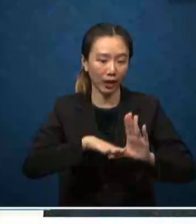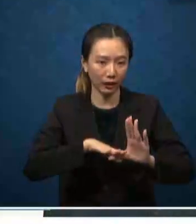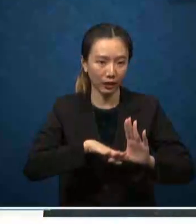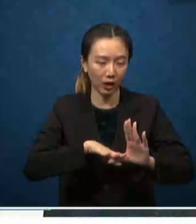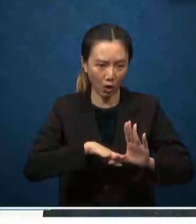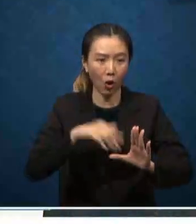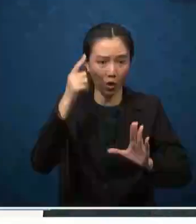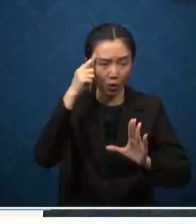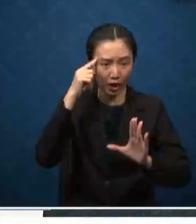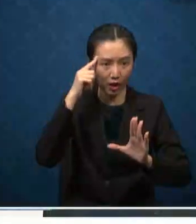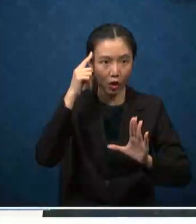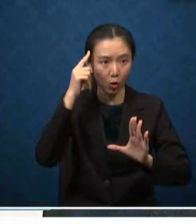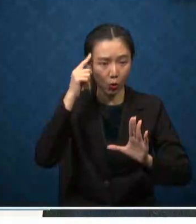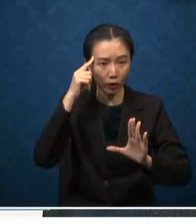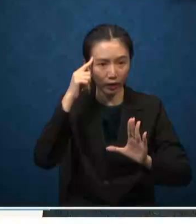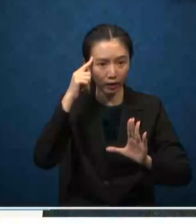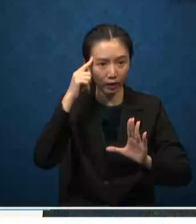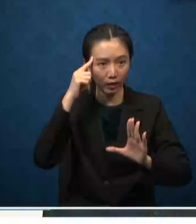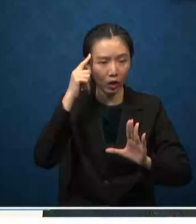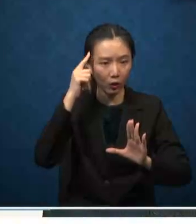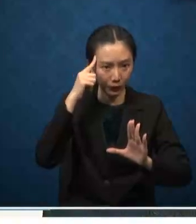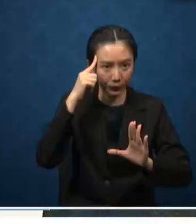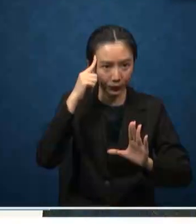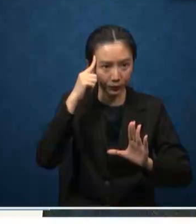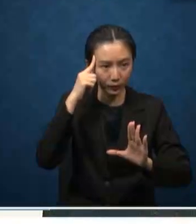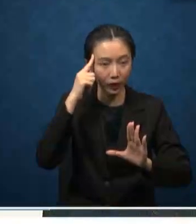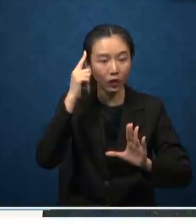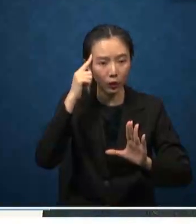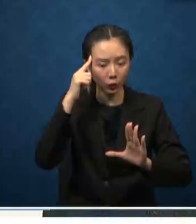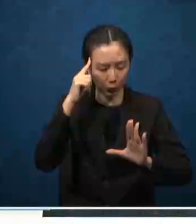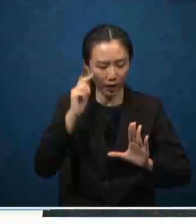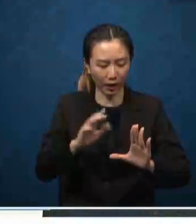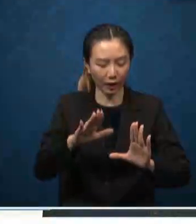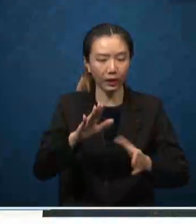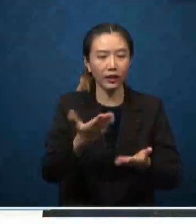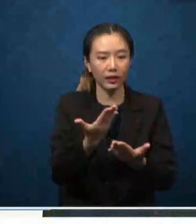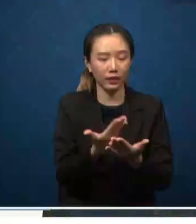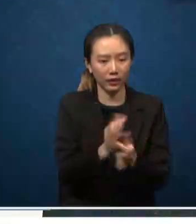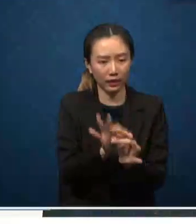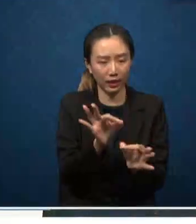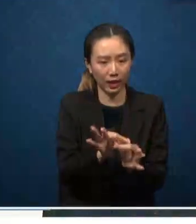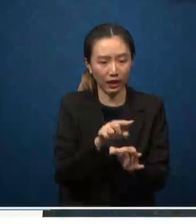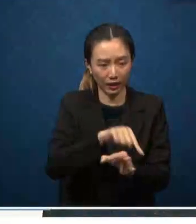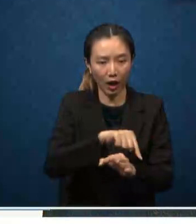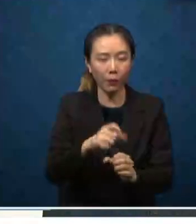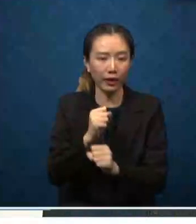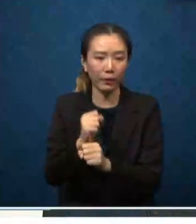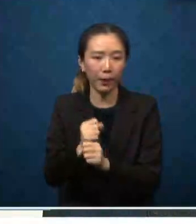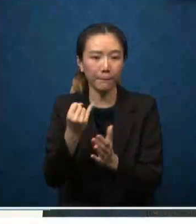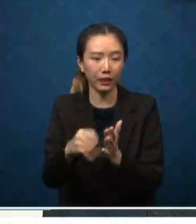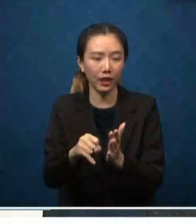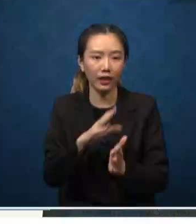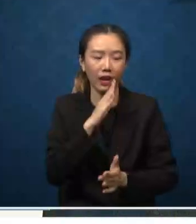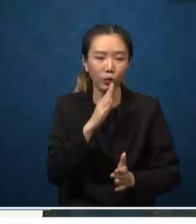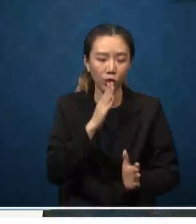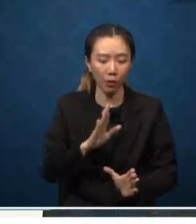รู้โดยประการที่รู้หรือควรรู้ว่าจะนำไปใช้ในการทำผิดความว่ารู้หรือควรรู้เนี่ยท่านประธ